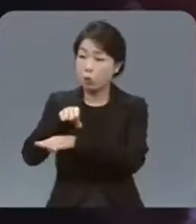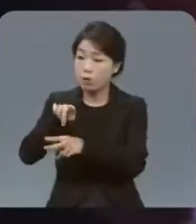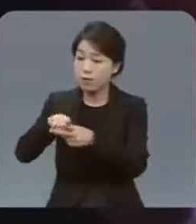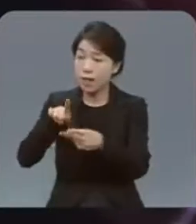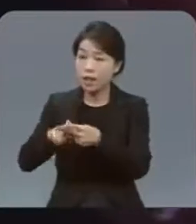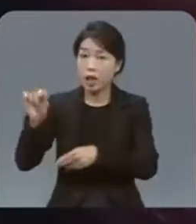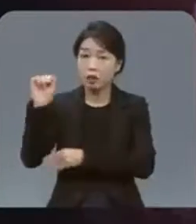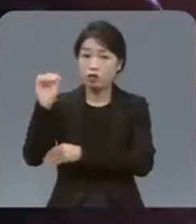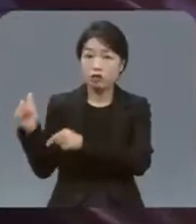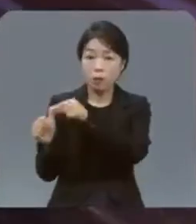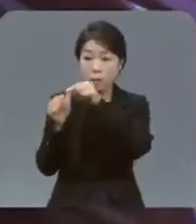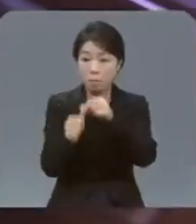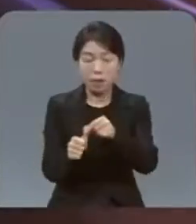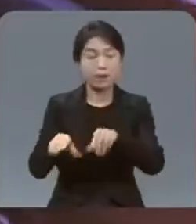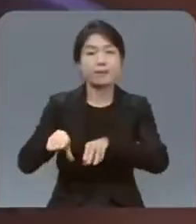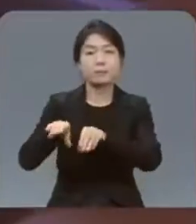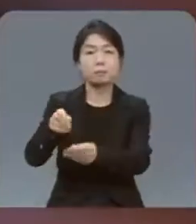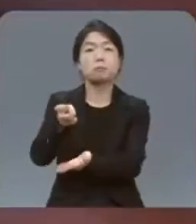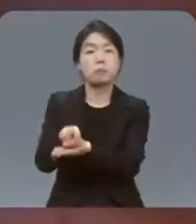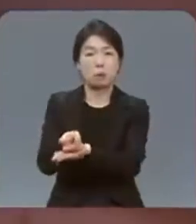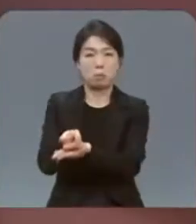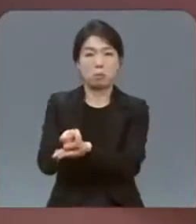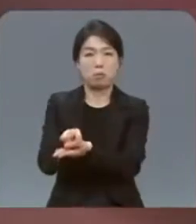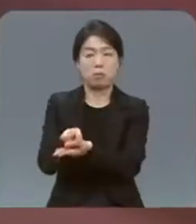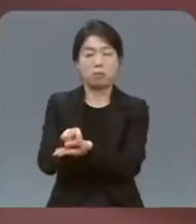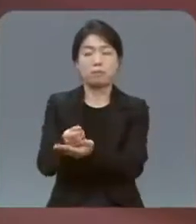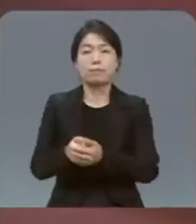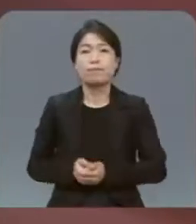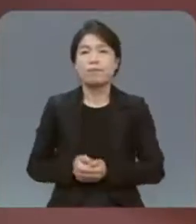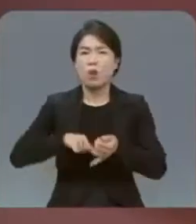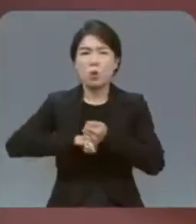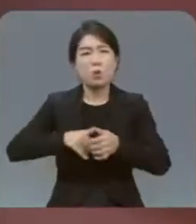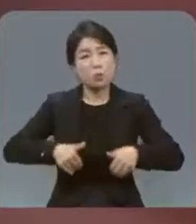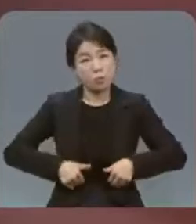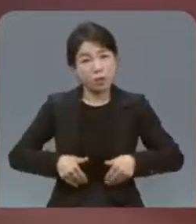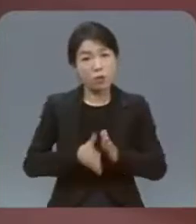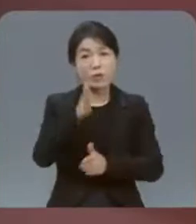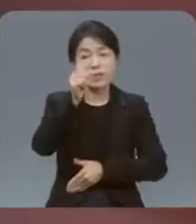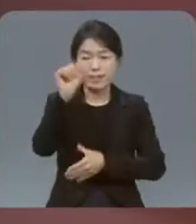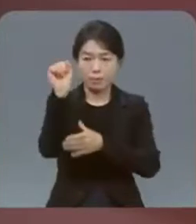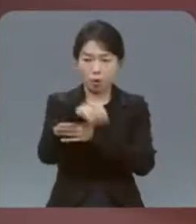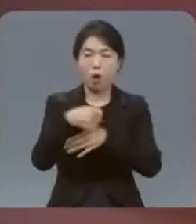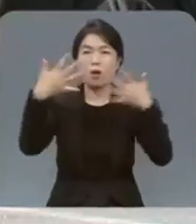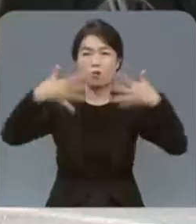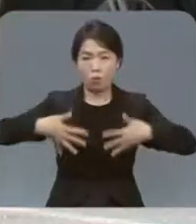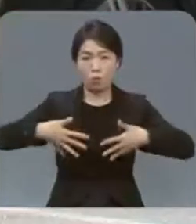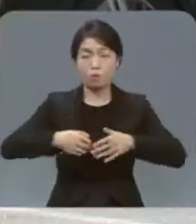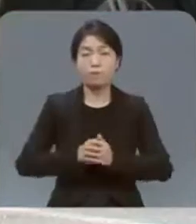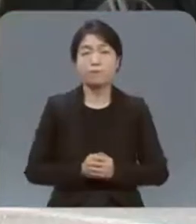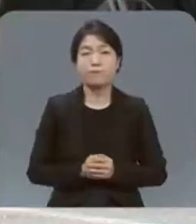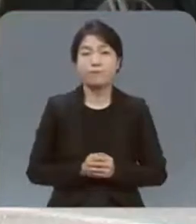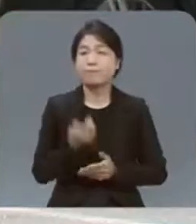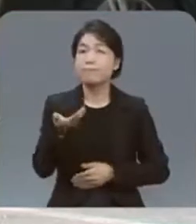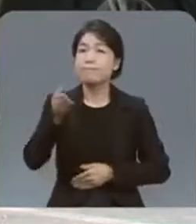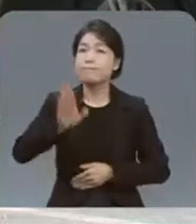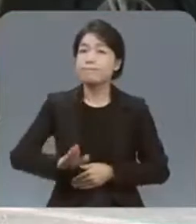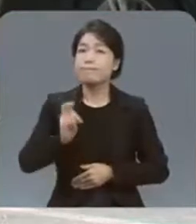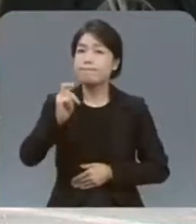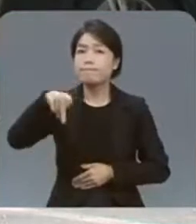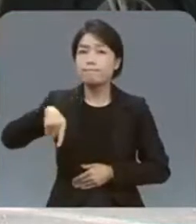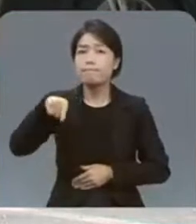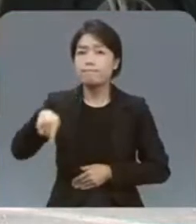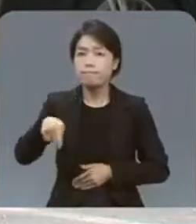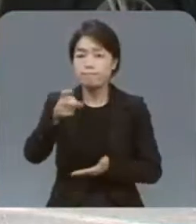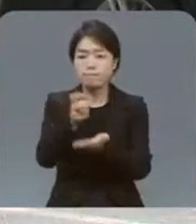운전원 을 두는 것을 원칙적으로 금지하고 있습니다 꼭 필요한 경우 시장 승인을 받아야 합니다 하지만 테크노파크 니